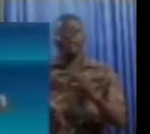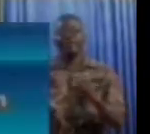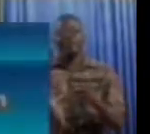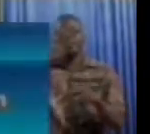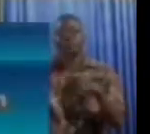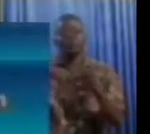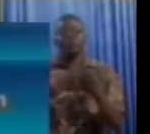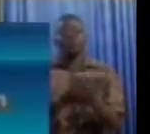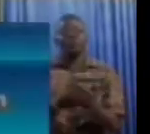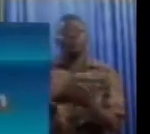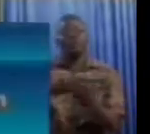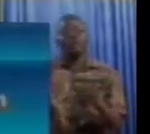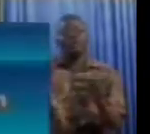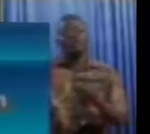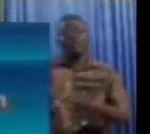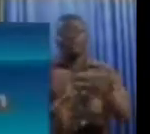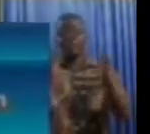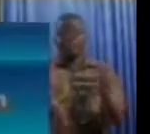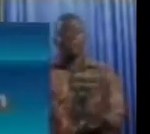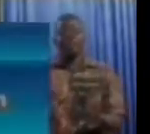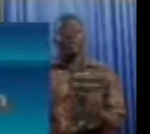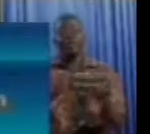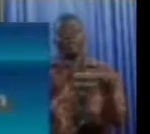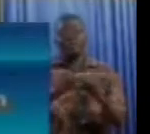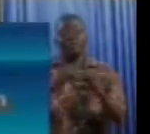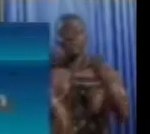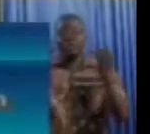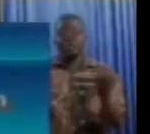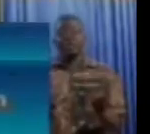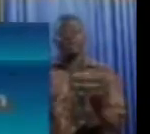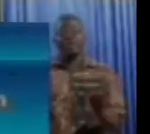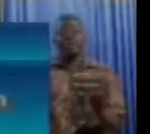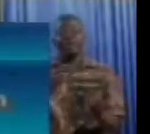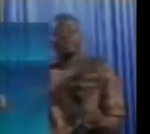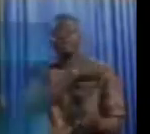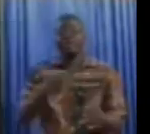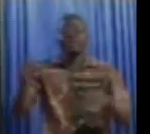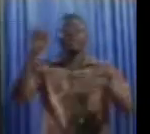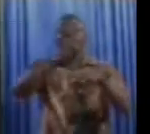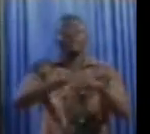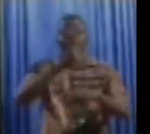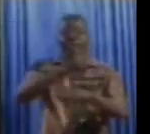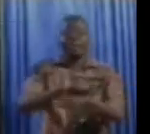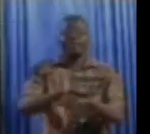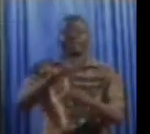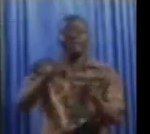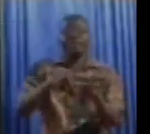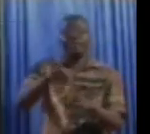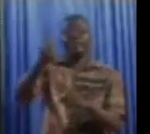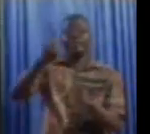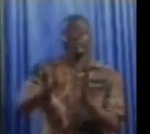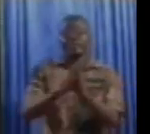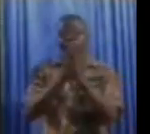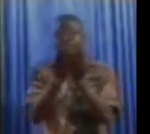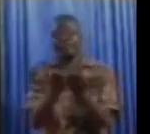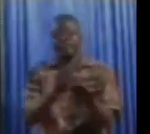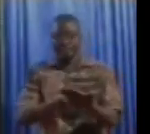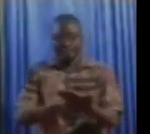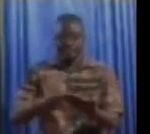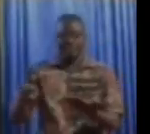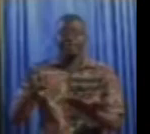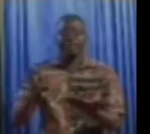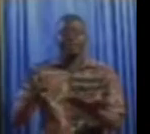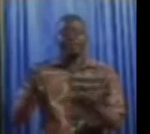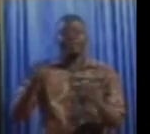bibliothécaires, aux auteurs, aux organes de presse, aux institutions œuvrant dans le domaine du livre et de la lecture,